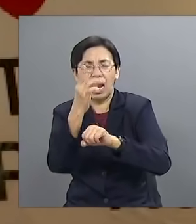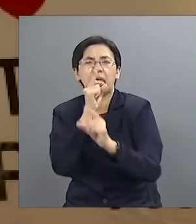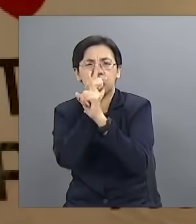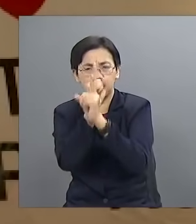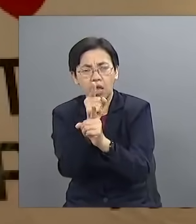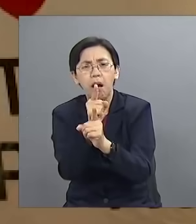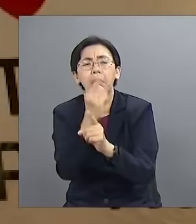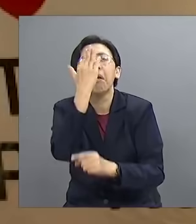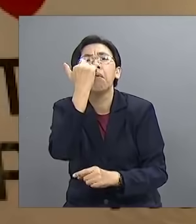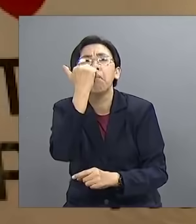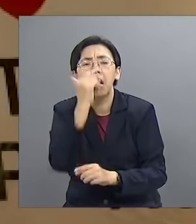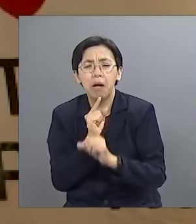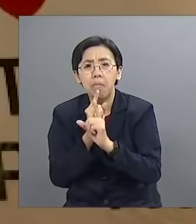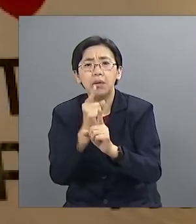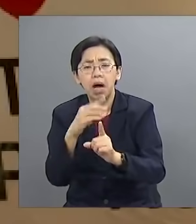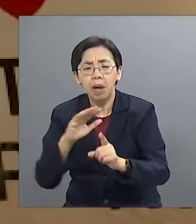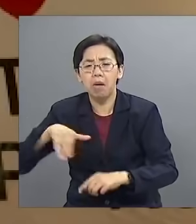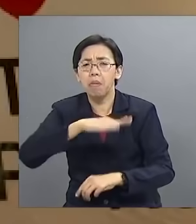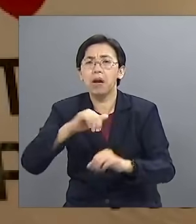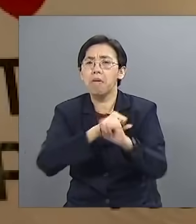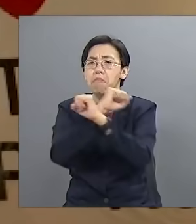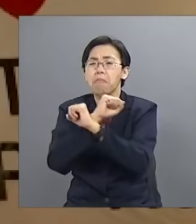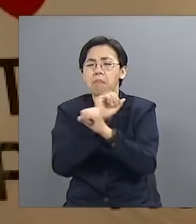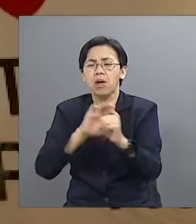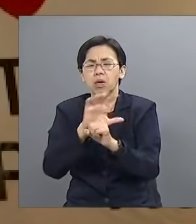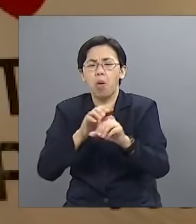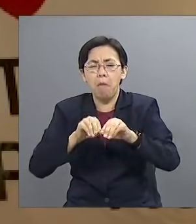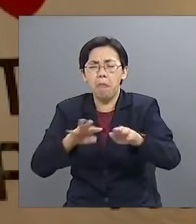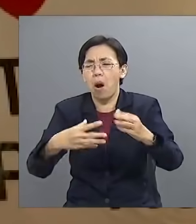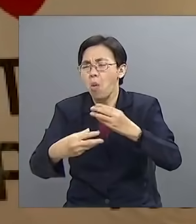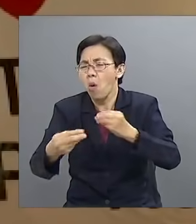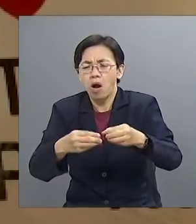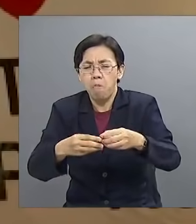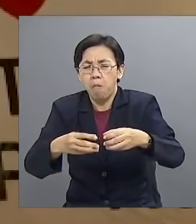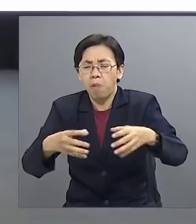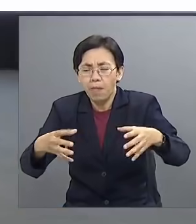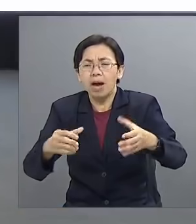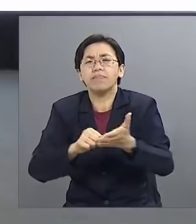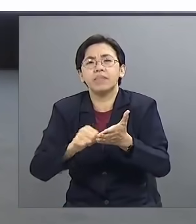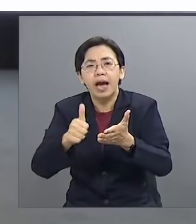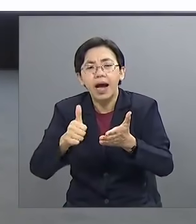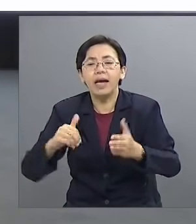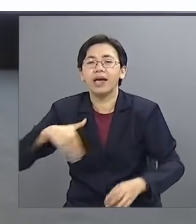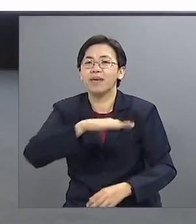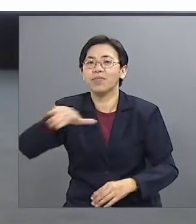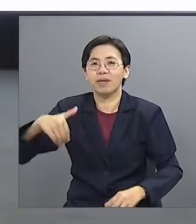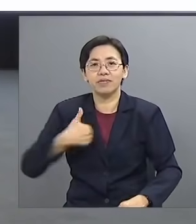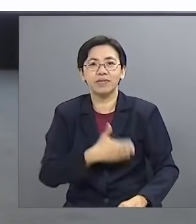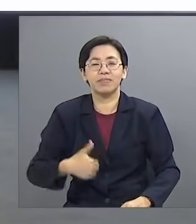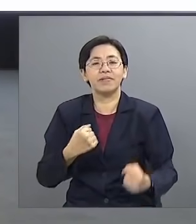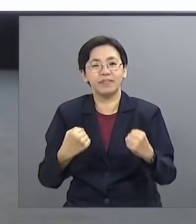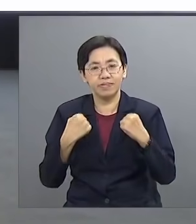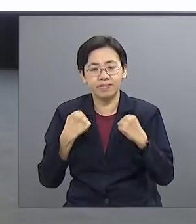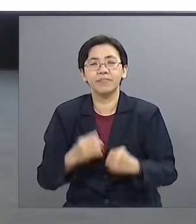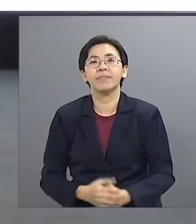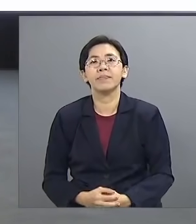ได้ปลอดภัยแล้วก็ผ่านสถานการณ์นี้ไปด้วยกันนะคะด้วยสุขภาพที่แข็งแรงค่ะ ล่าสุดสถานการณ์การ